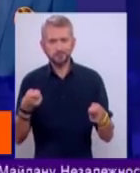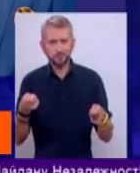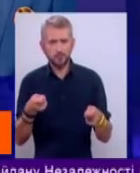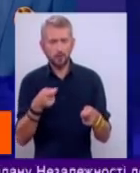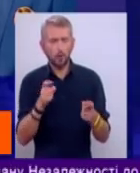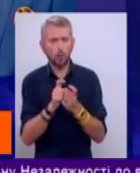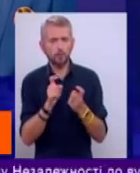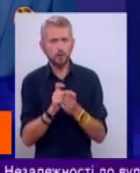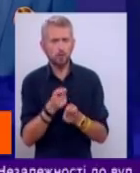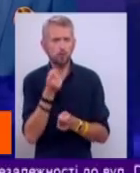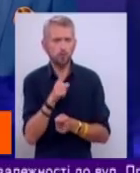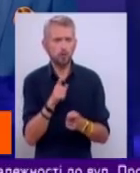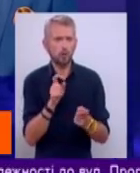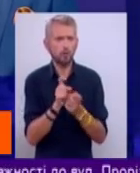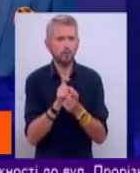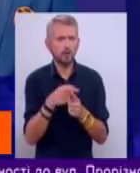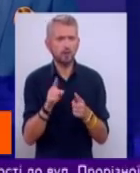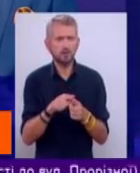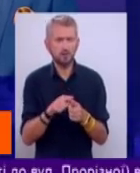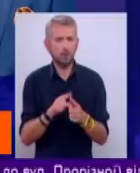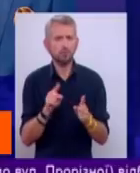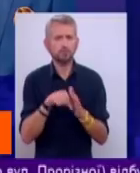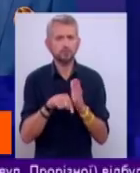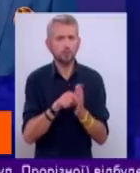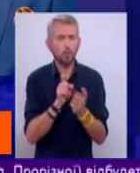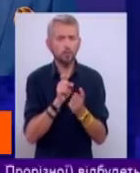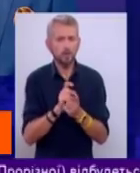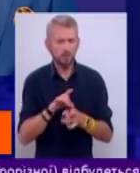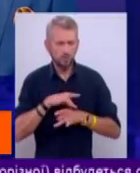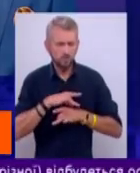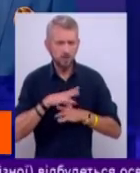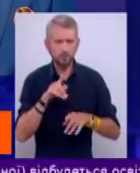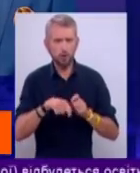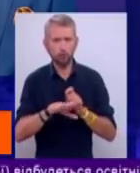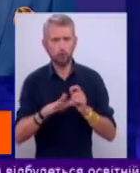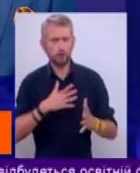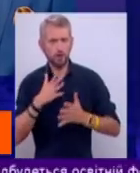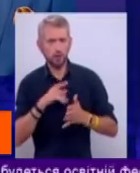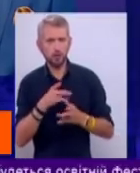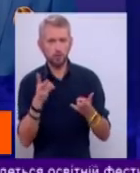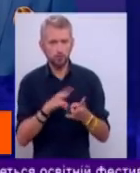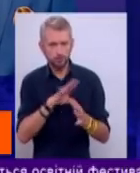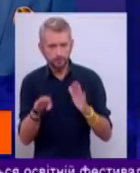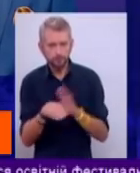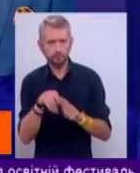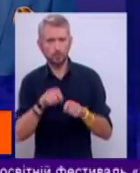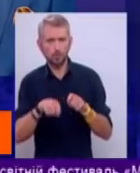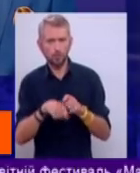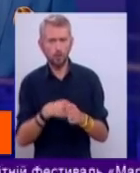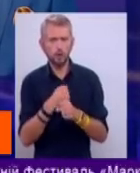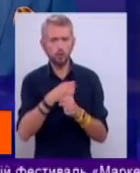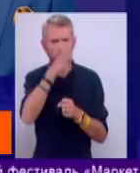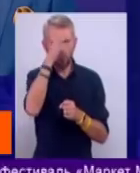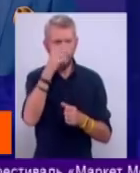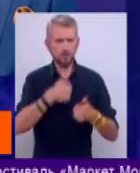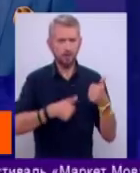конфлікт. Що таке конфлікт? Це є взрив неконтрольованої енергії. Значить, її треба перевести в контроль. Влаштуй наукові змагання, влаштуй якісь